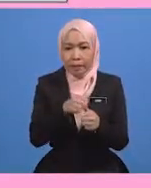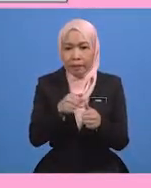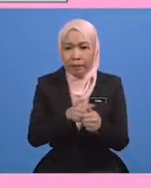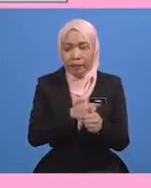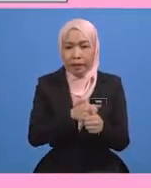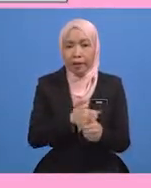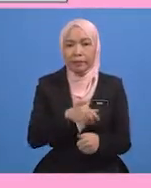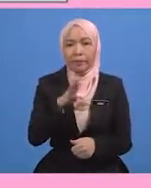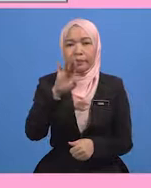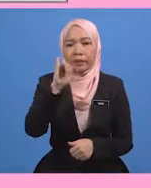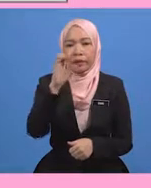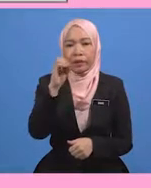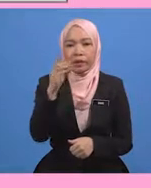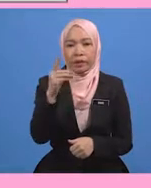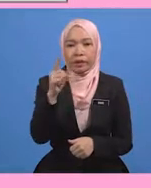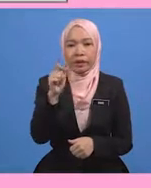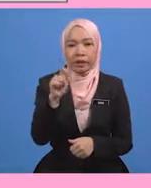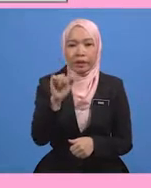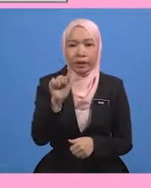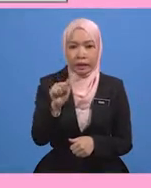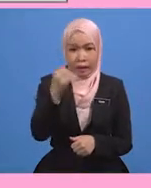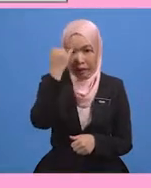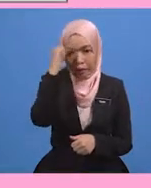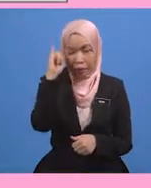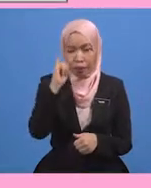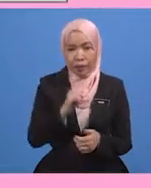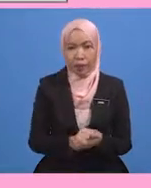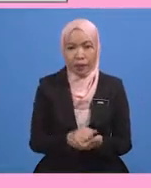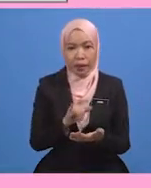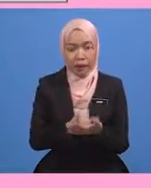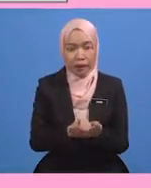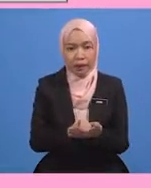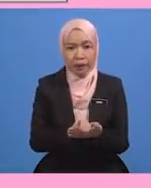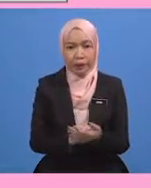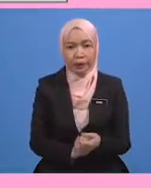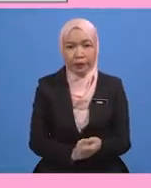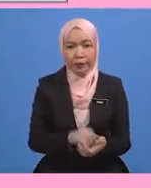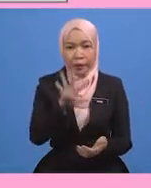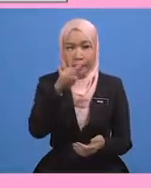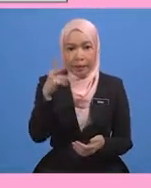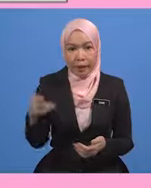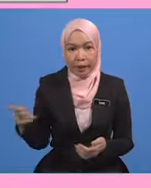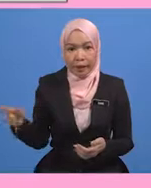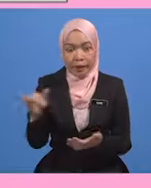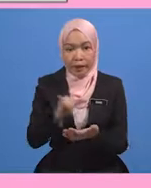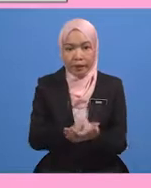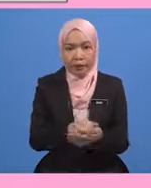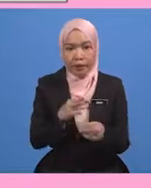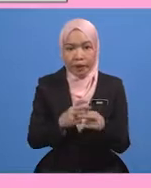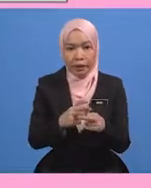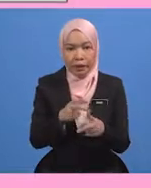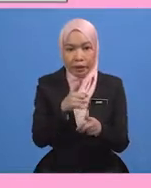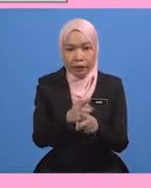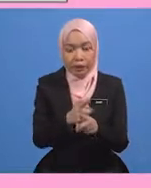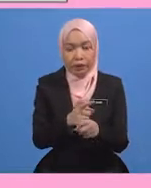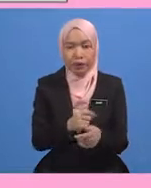yang telah kita pelajari. Apa empat perkara tersebut? Perkara pertama, nama sebenar tokoh